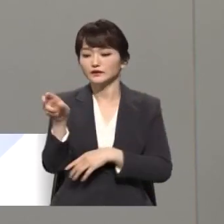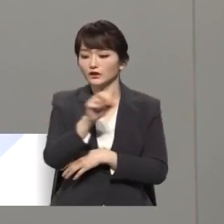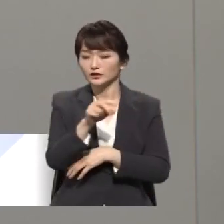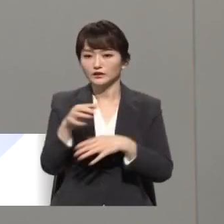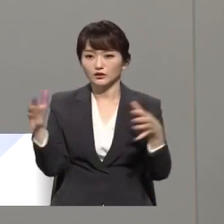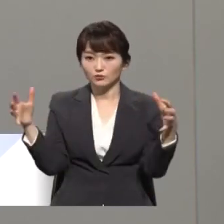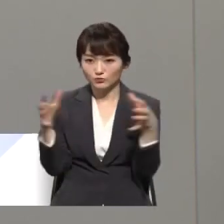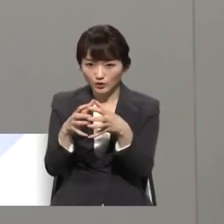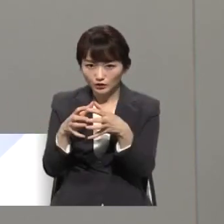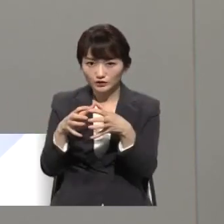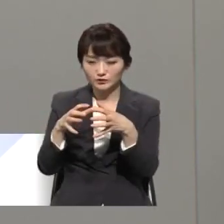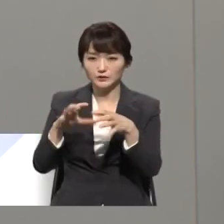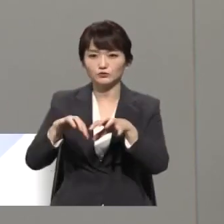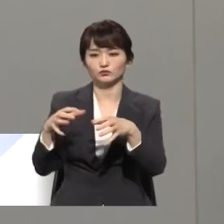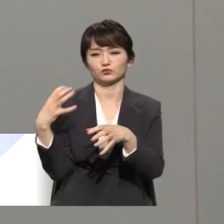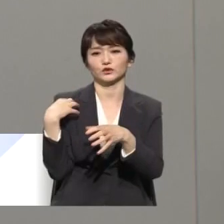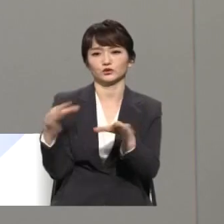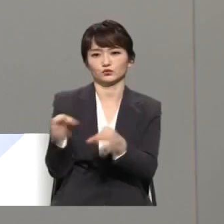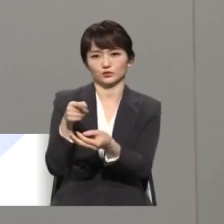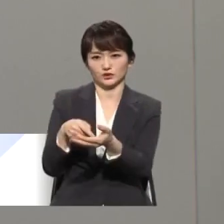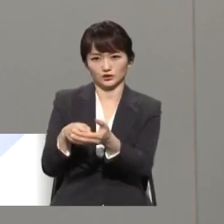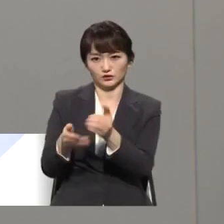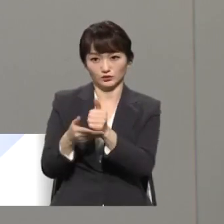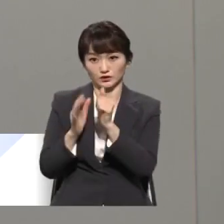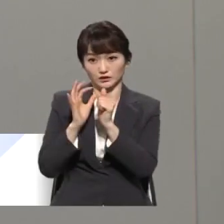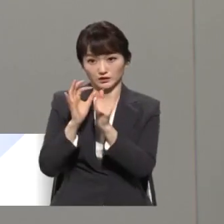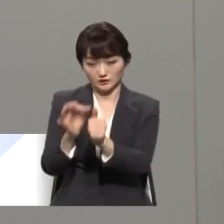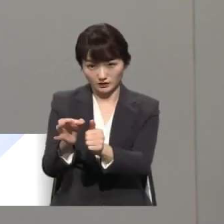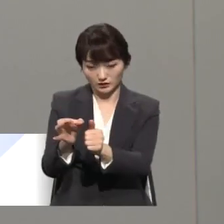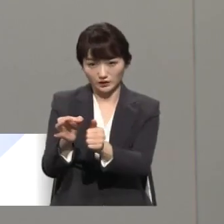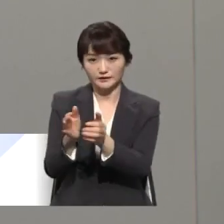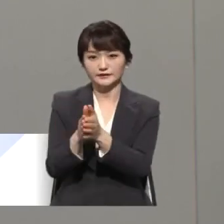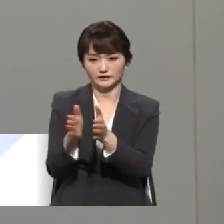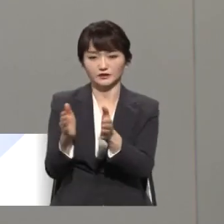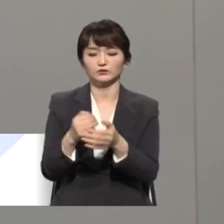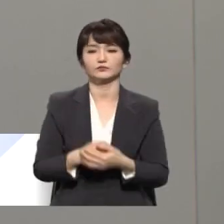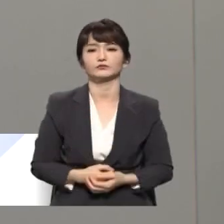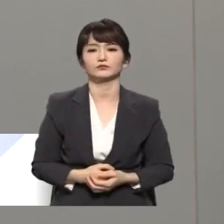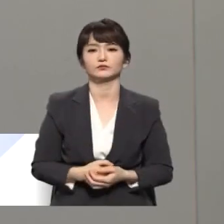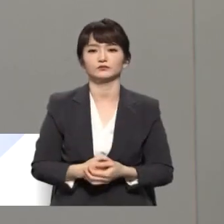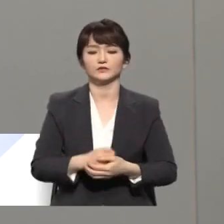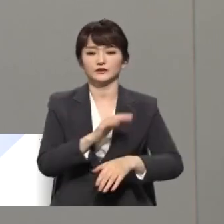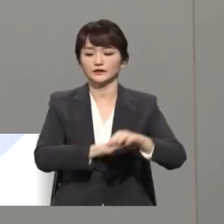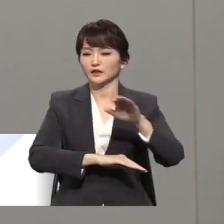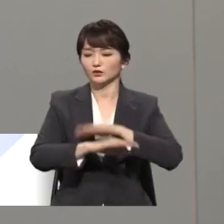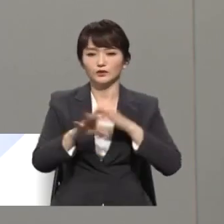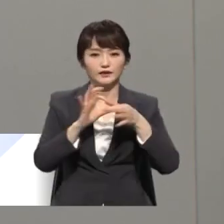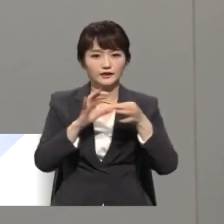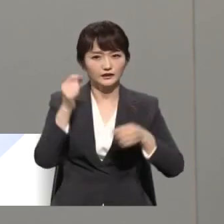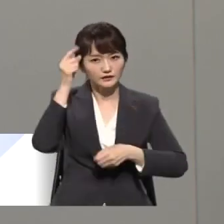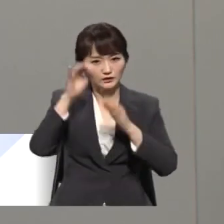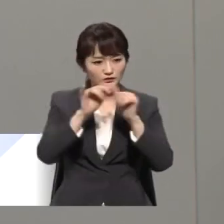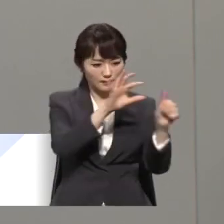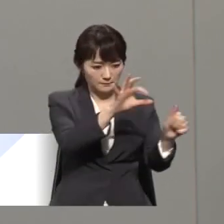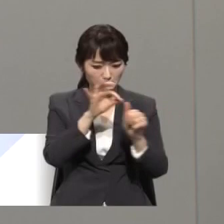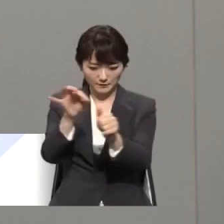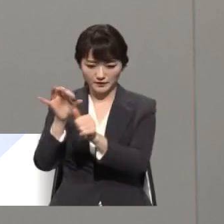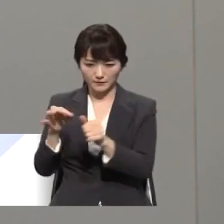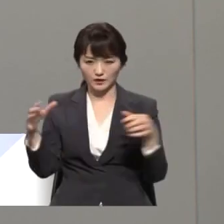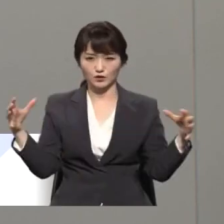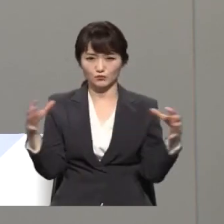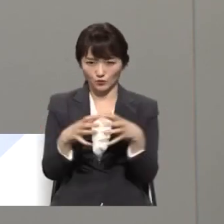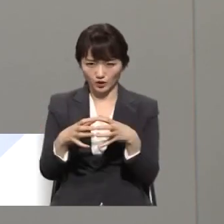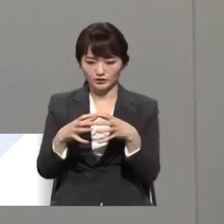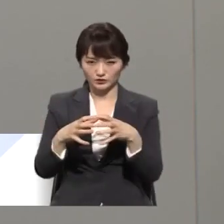국무총리를 추천하는 국무총리 국회 추천제 를 도입하고 좌우를 넘어 인재를 등용 해서 국민 내각을